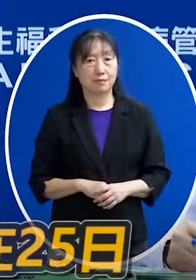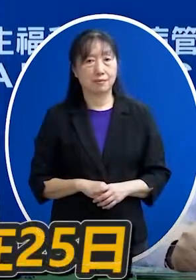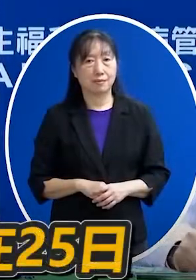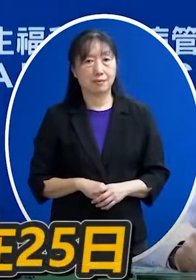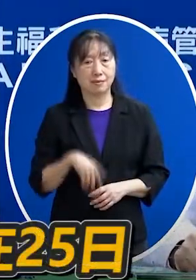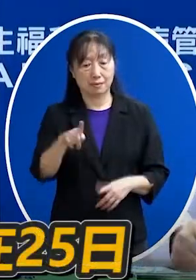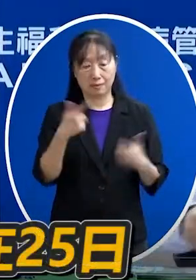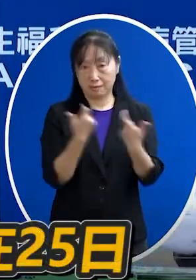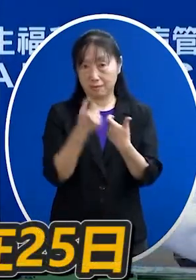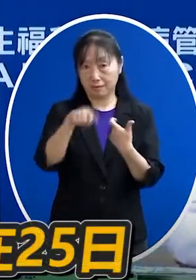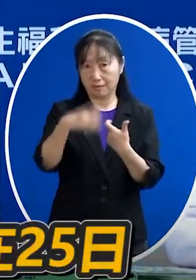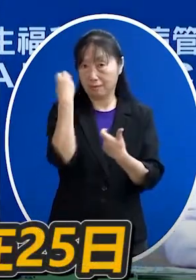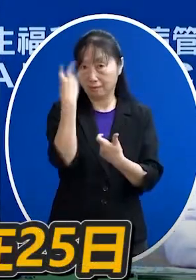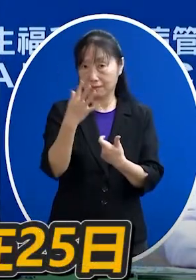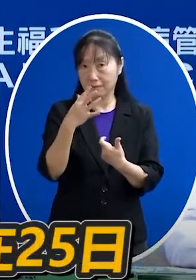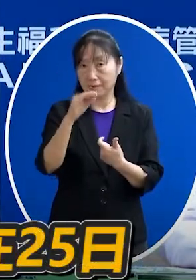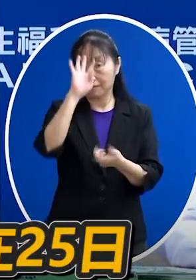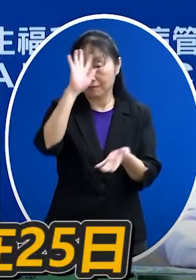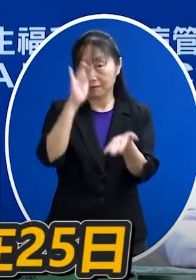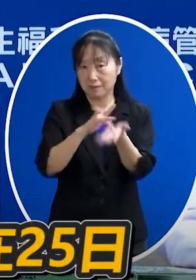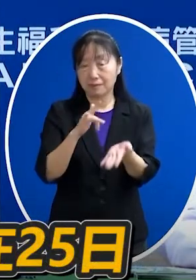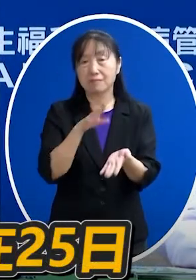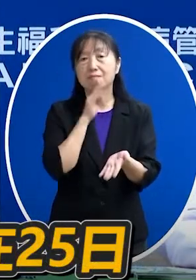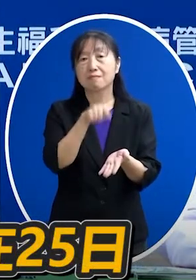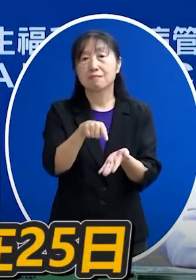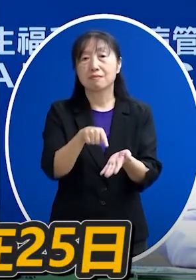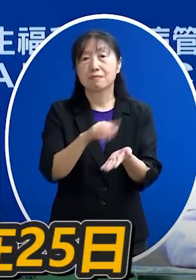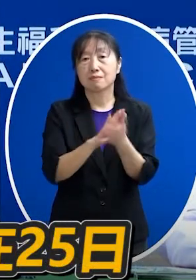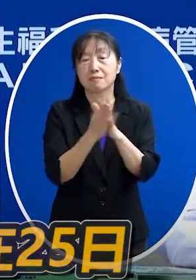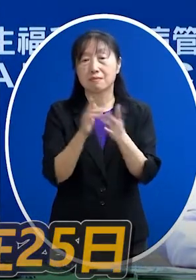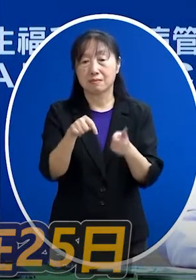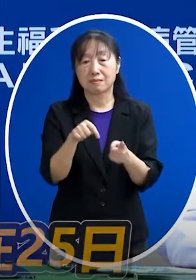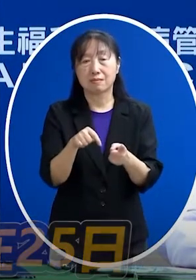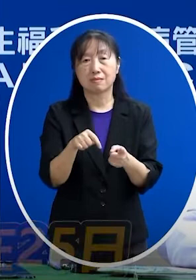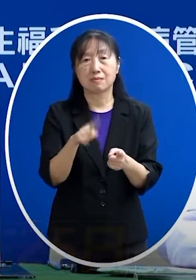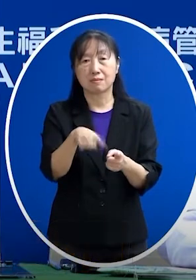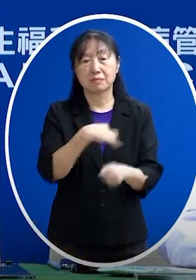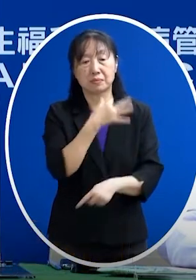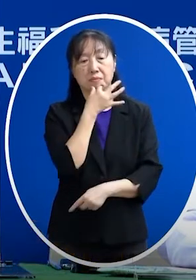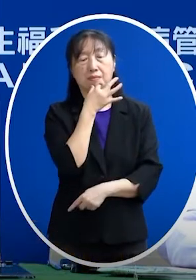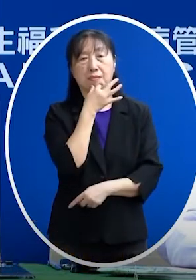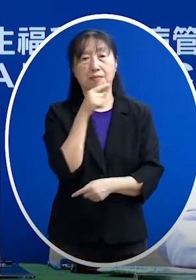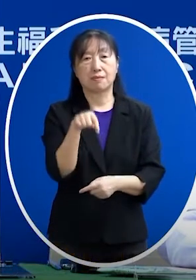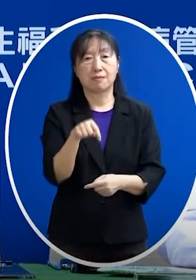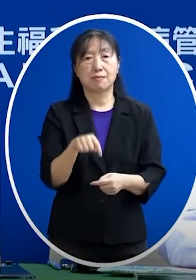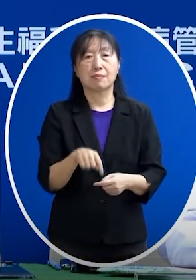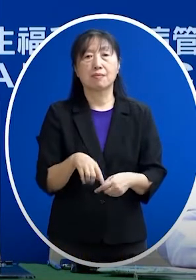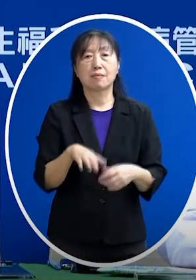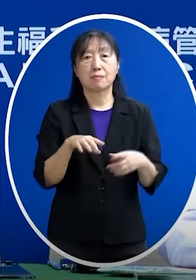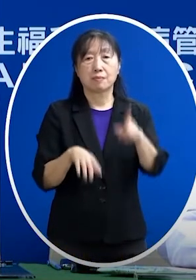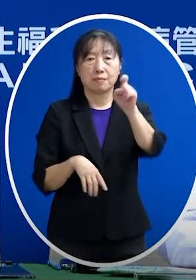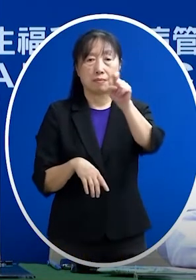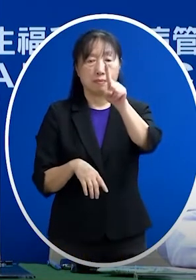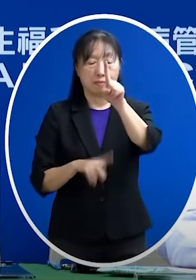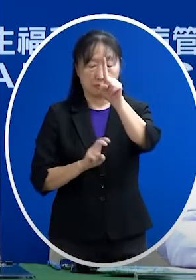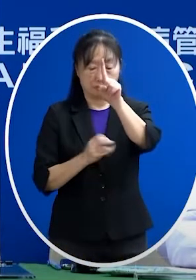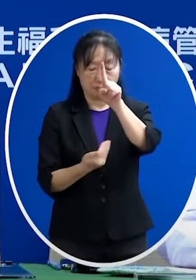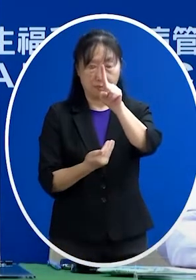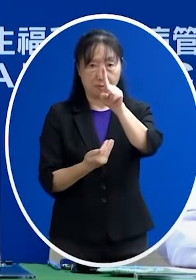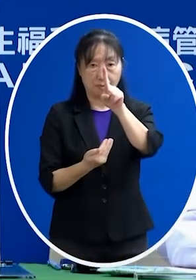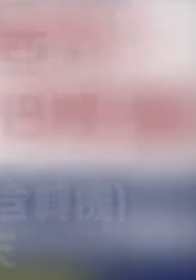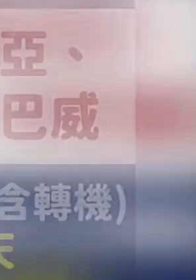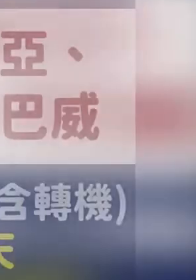那因应这样的一个新的变种病毒株所带来的一个风险，所以我们从